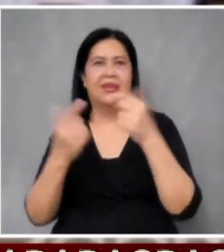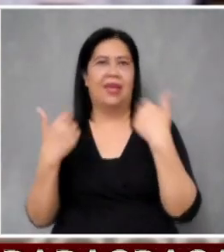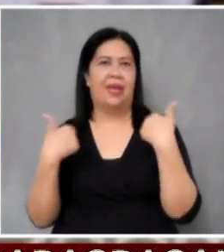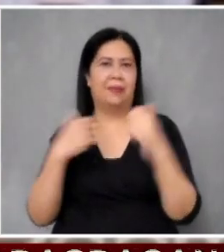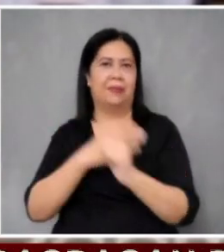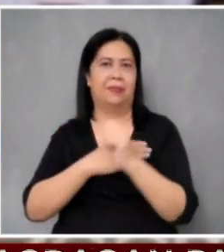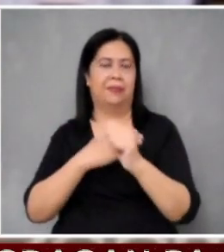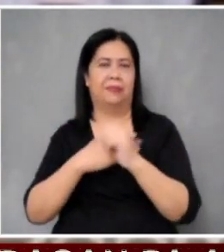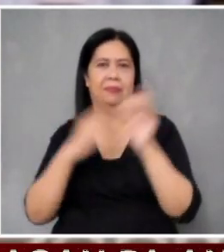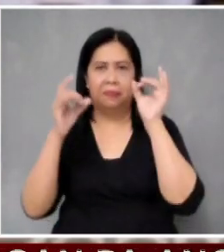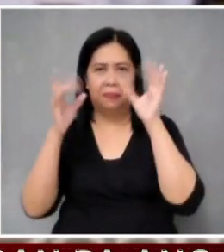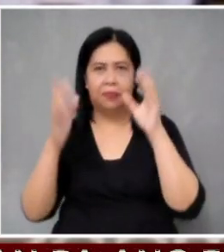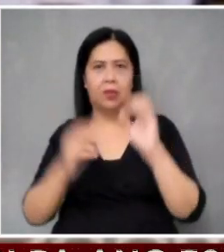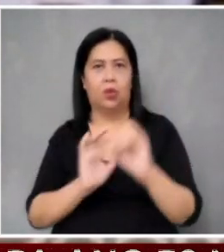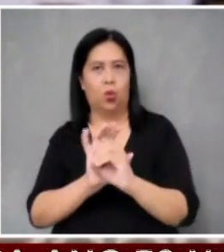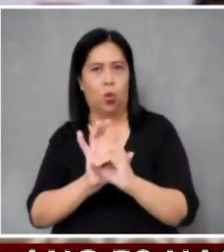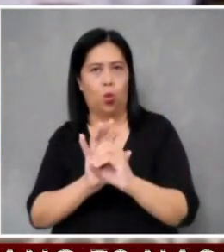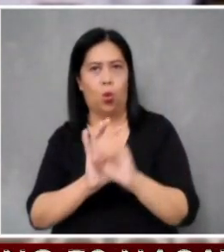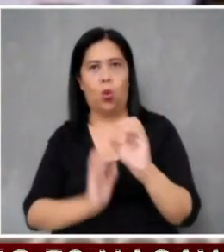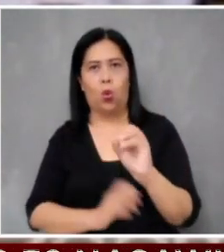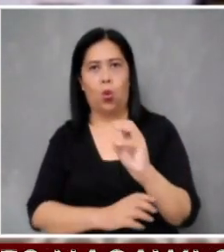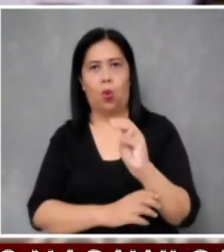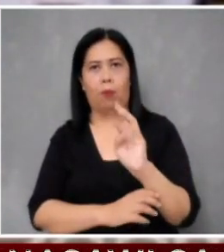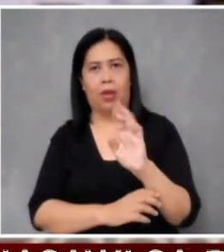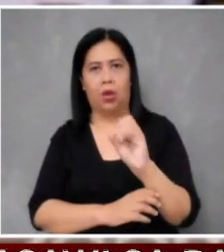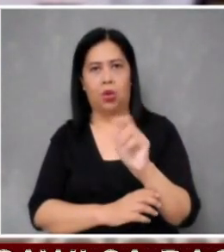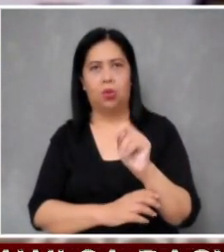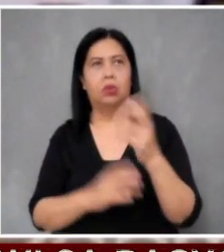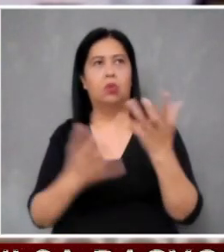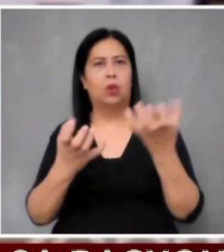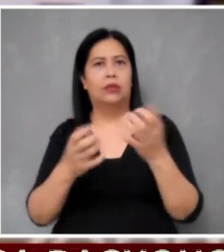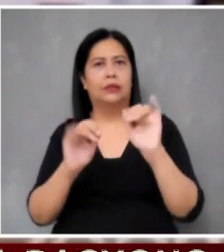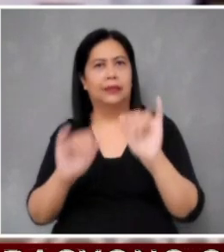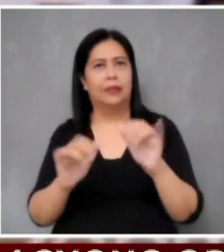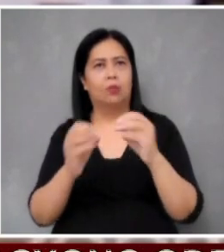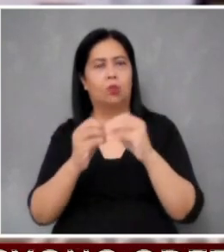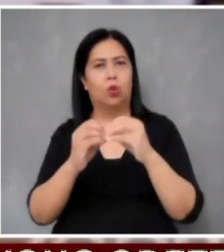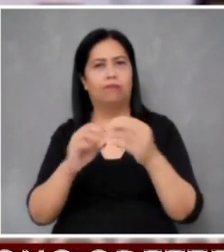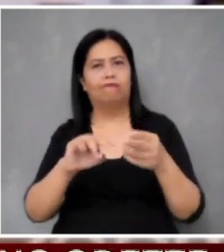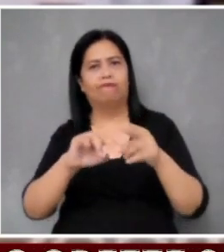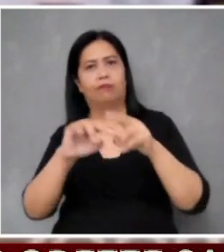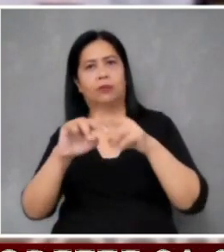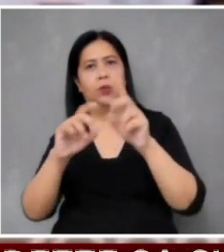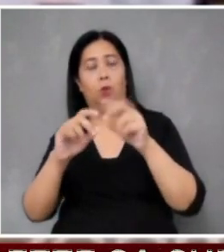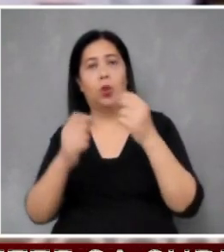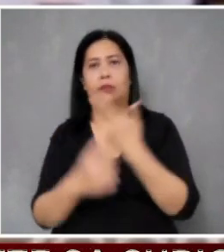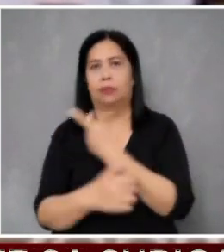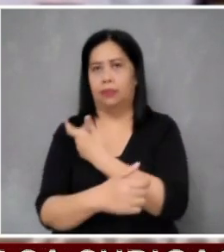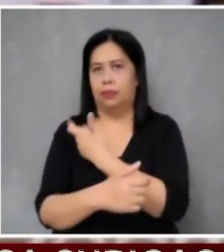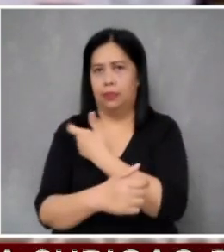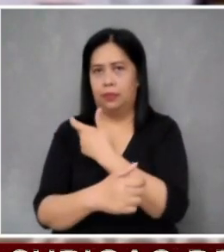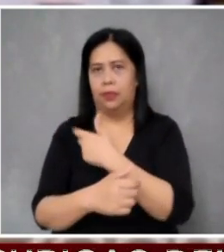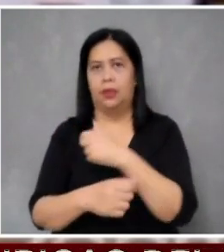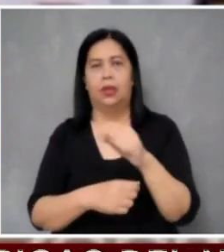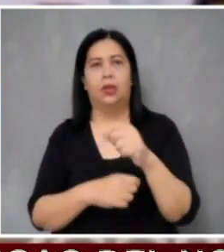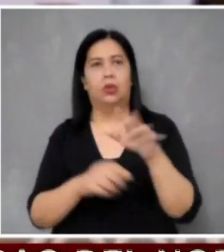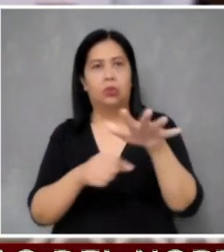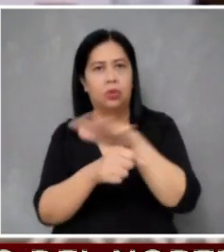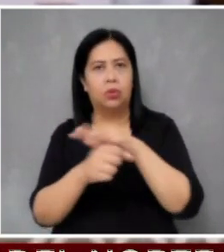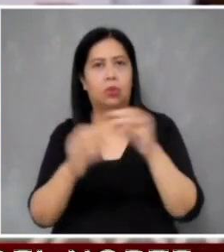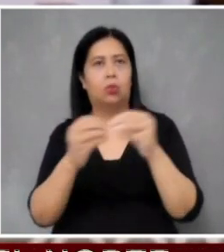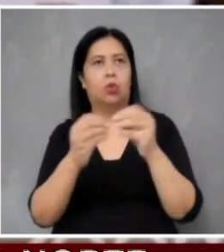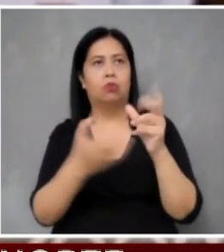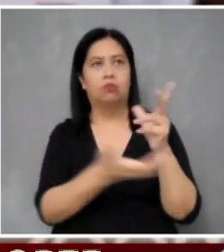Omicron. Lalong-lalo na gusto pa rin pa natin mapataas muna ang antas ng pagbabakuna natin, yung coverage, mas madaming